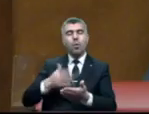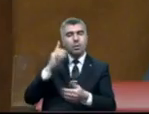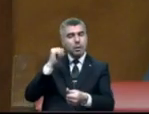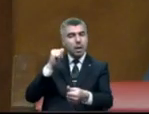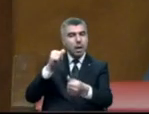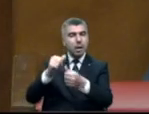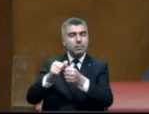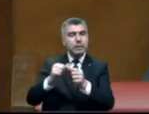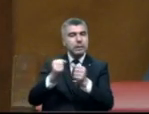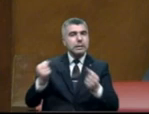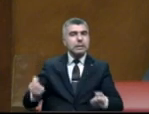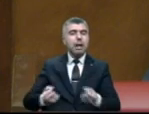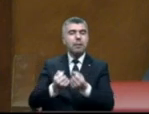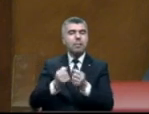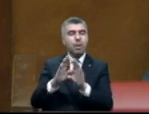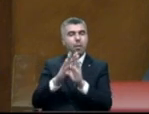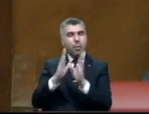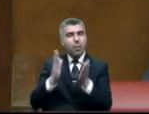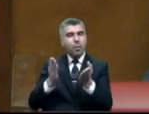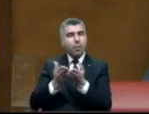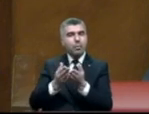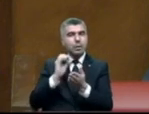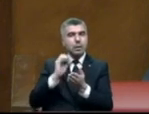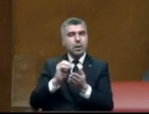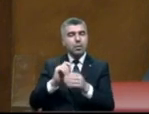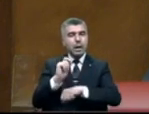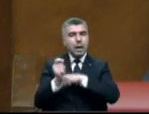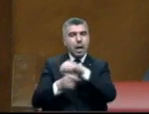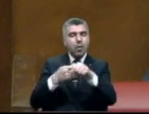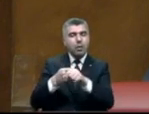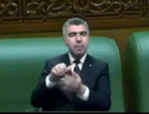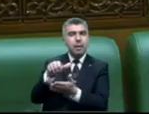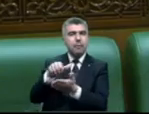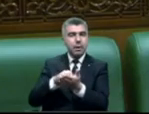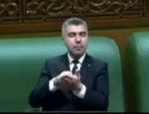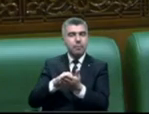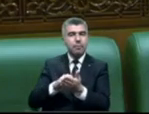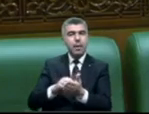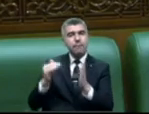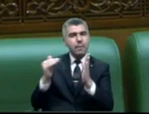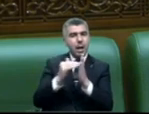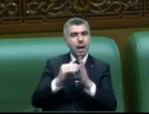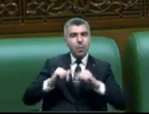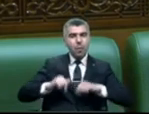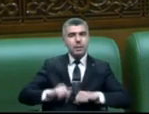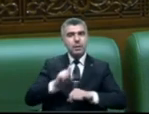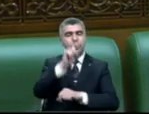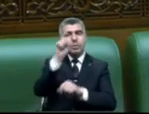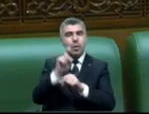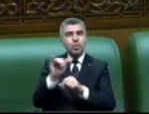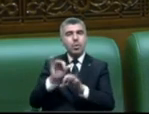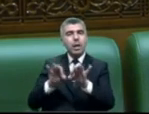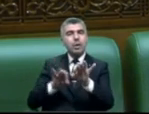يستحضر البعد التنموي بمفهومه الشامل ولا يختزل التنمية القروية في تنمية الفلاح، وفي الأخير نسائلكم السيد الوزير عن الإجراءات